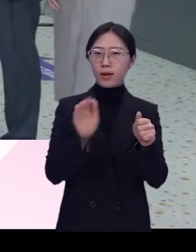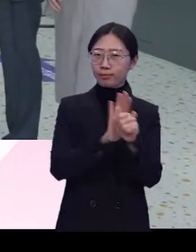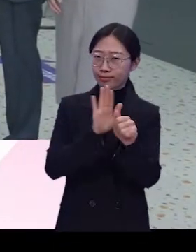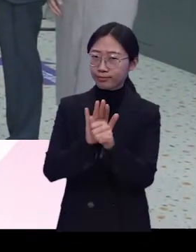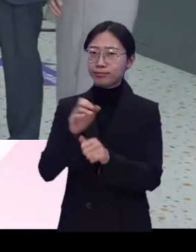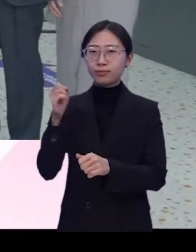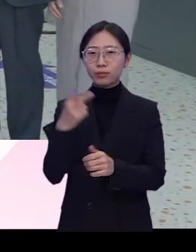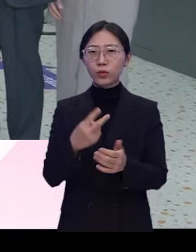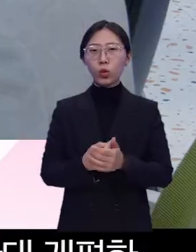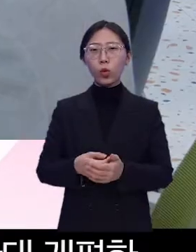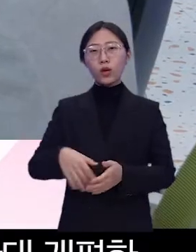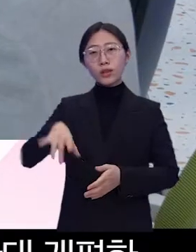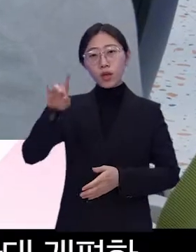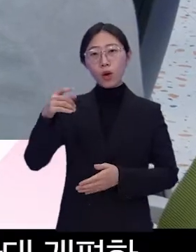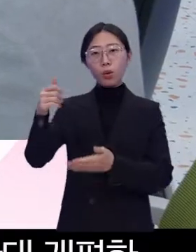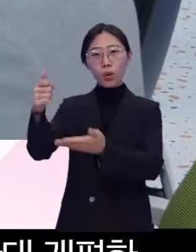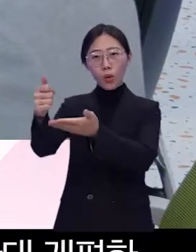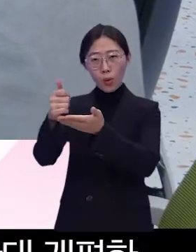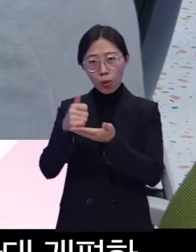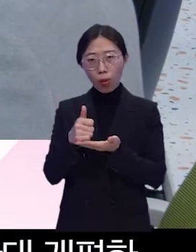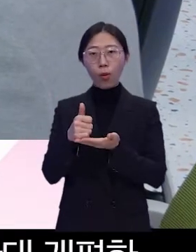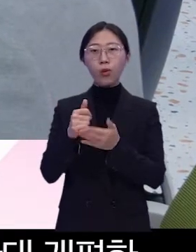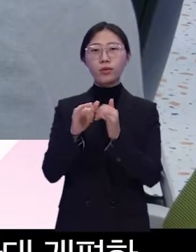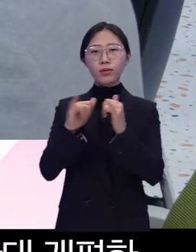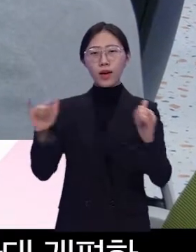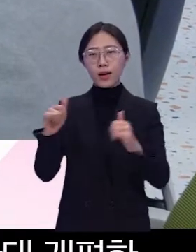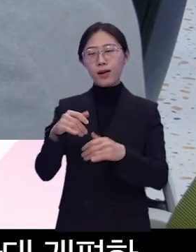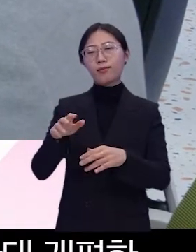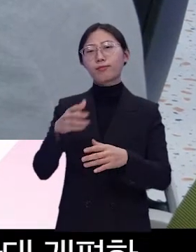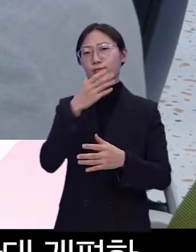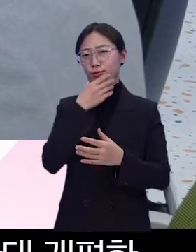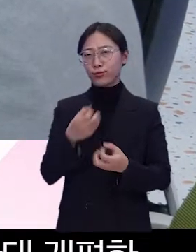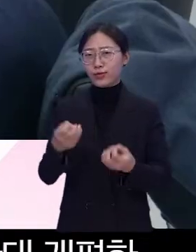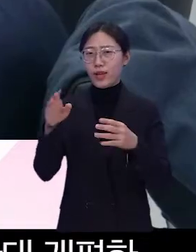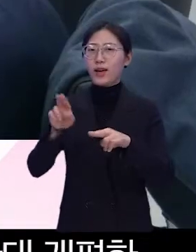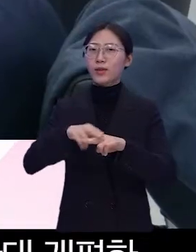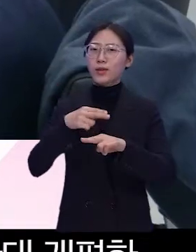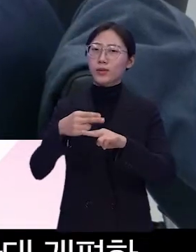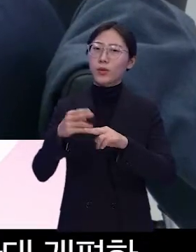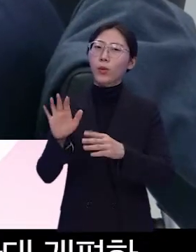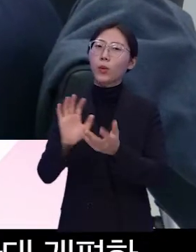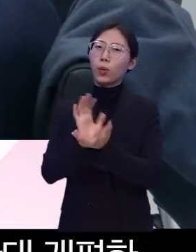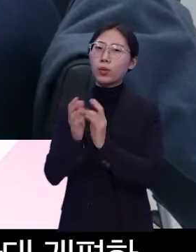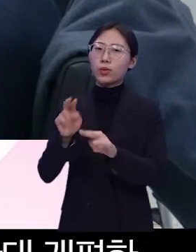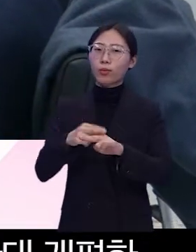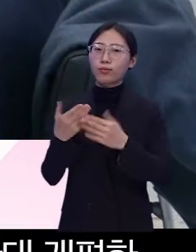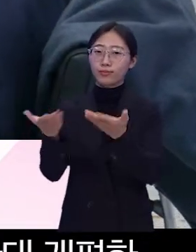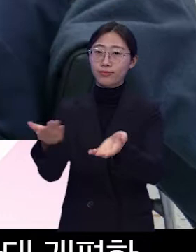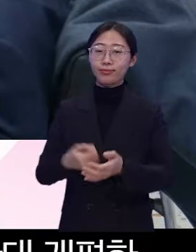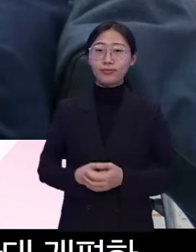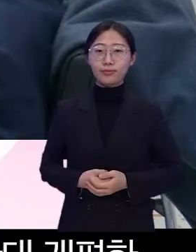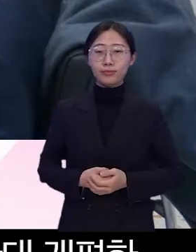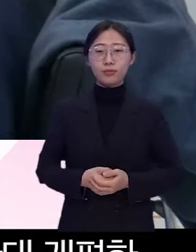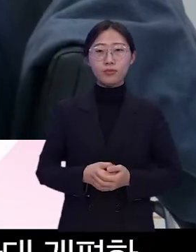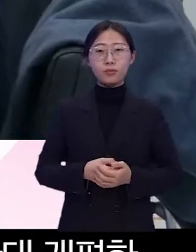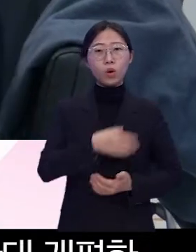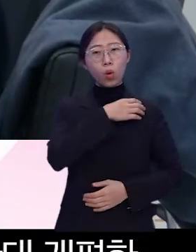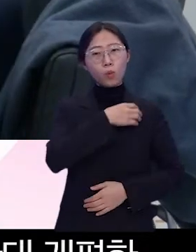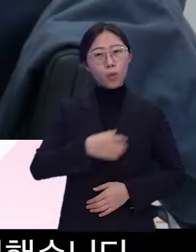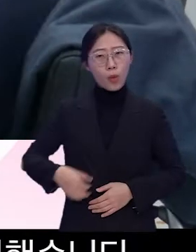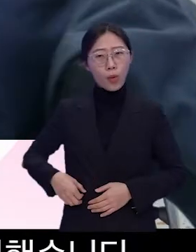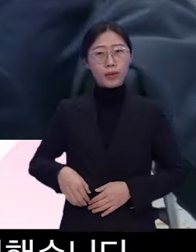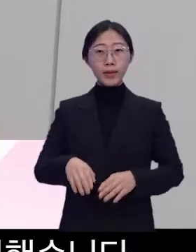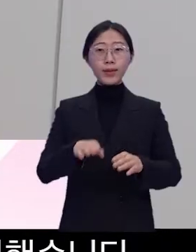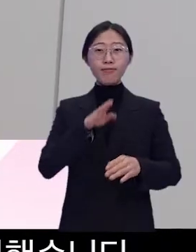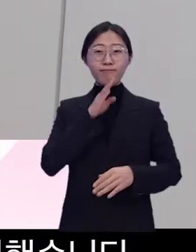꽃다발을 전달했습니다. 시는 양질의 행정서비스를 제공하기 위해 시민 편의의 핵심을 두고 행정기구를 확대